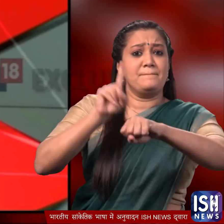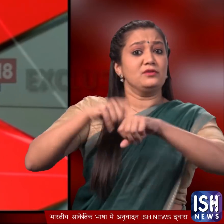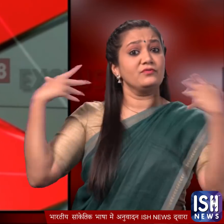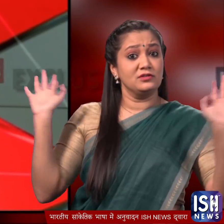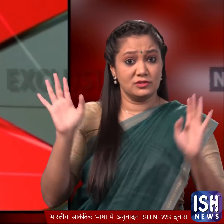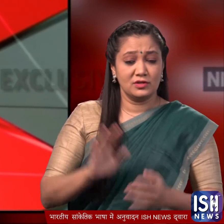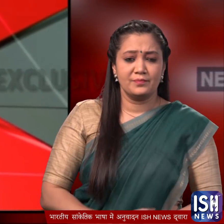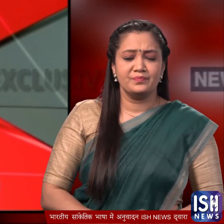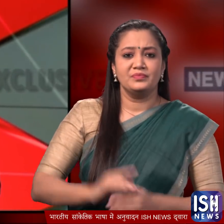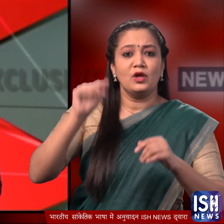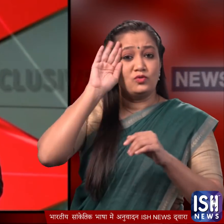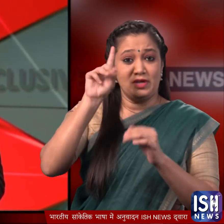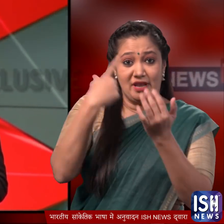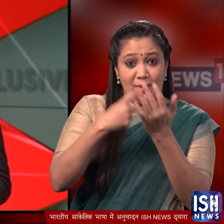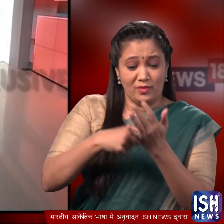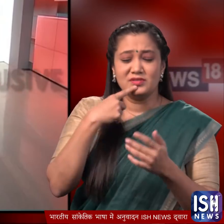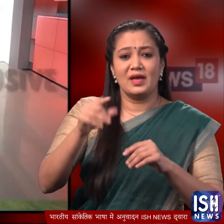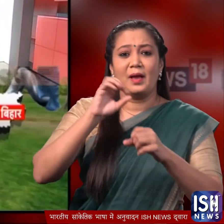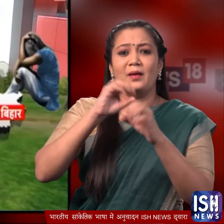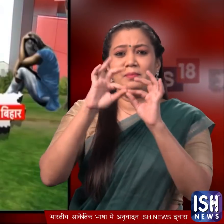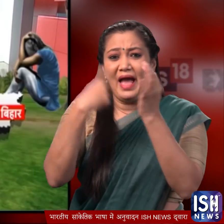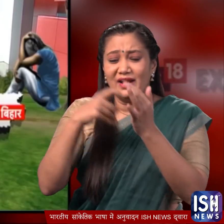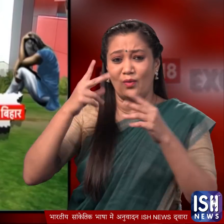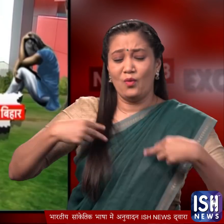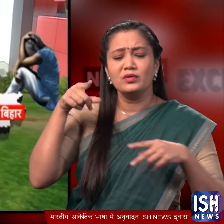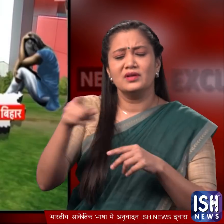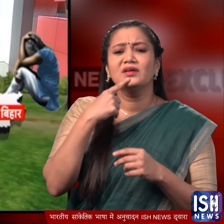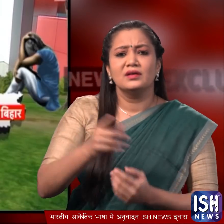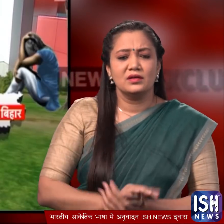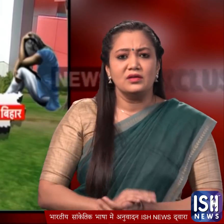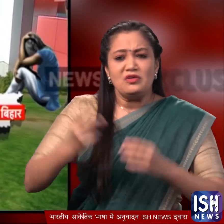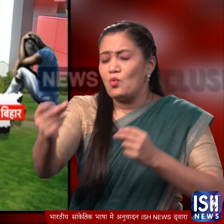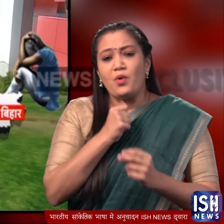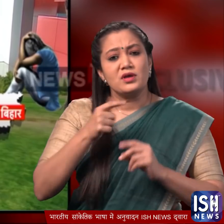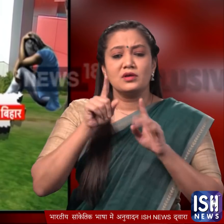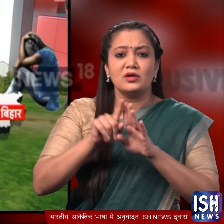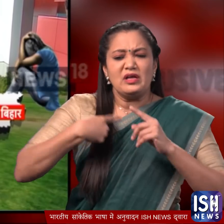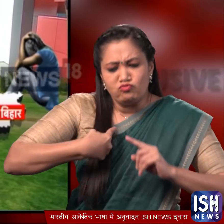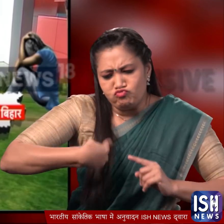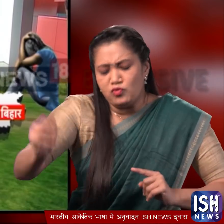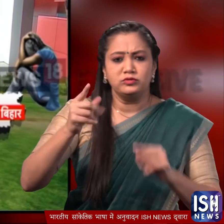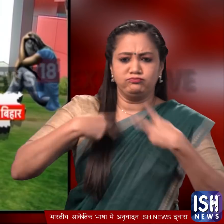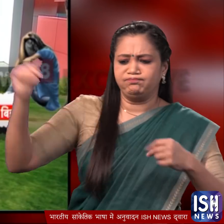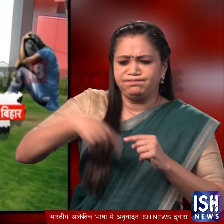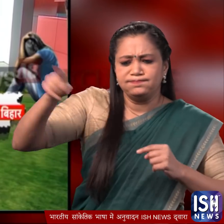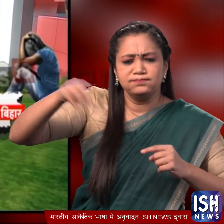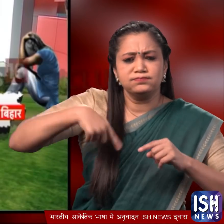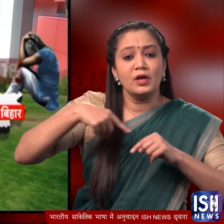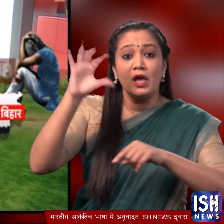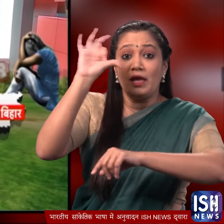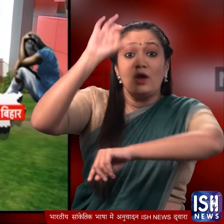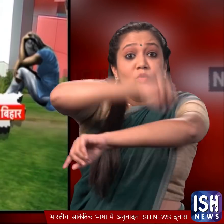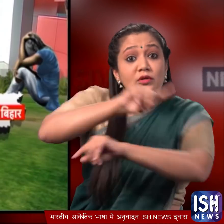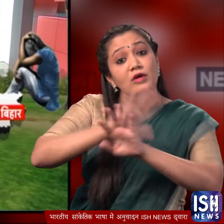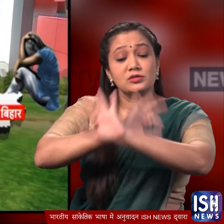में ही सजा सुना दी। न्यूज़ 18 के अभिषेक कुमार की रिपोर्ट है कि बिहार शरीफ कोर्ट ने दोषी को जल्द सजा दिलाने के लिए रोजाना इस मामले की सुनवाई की और केवल